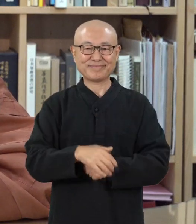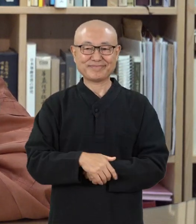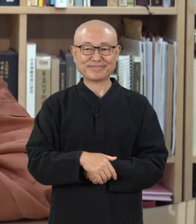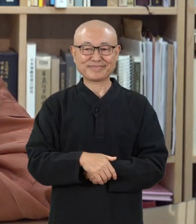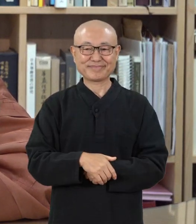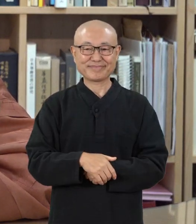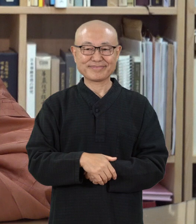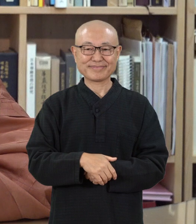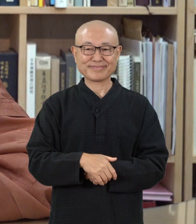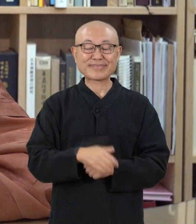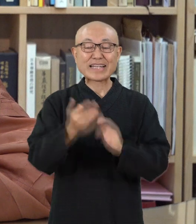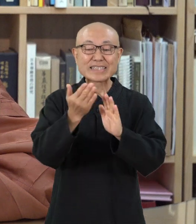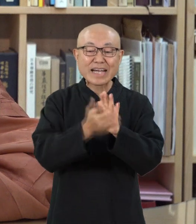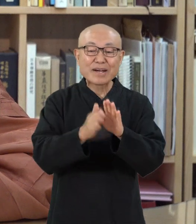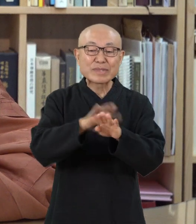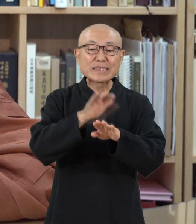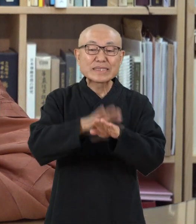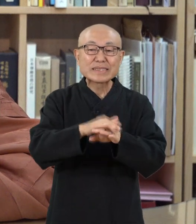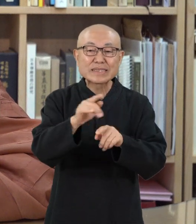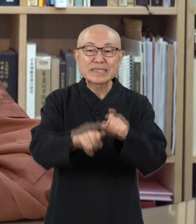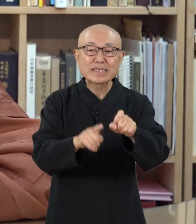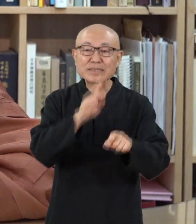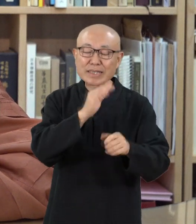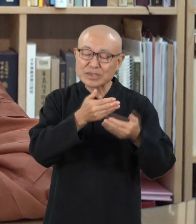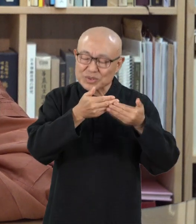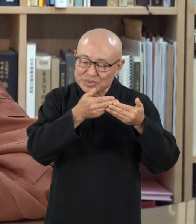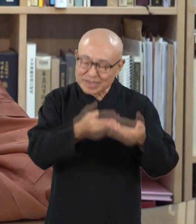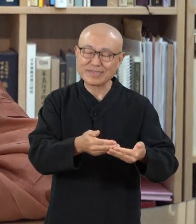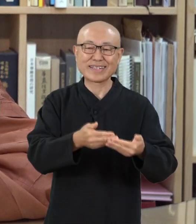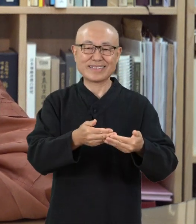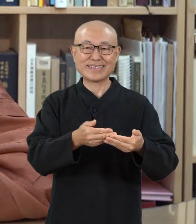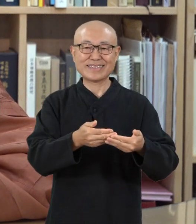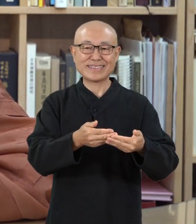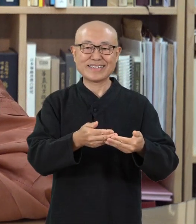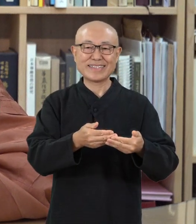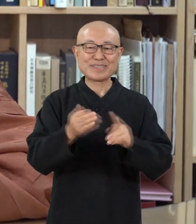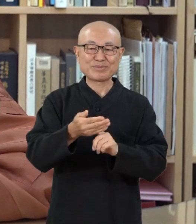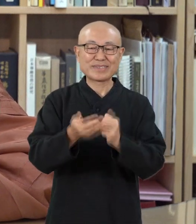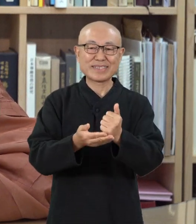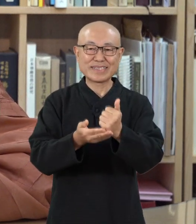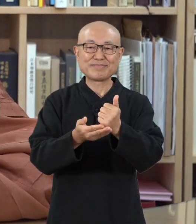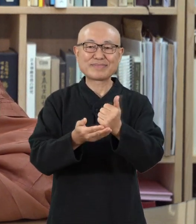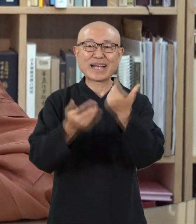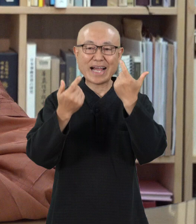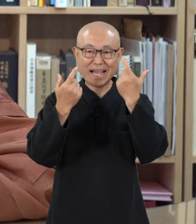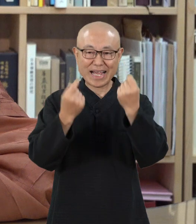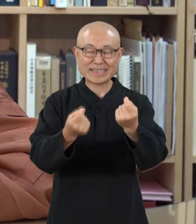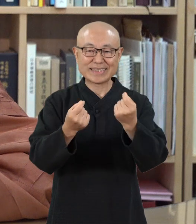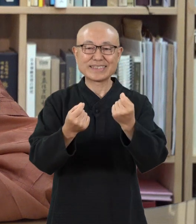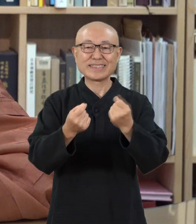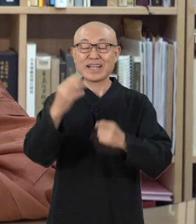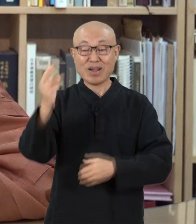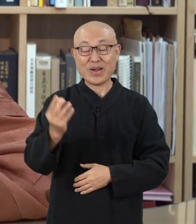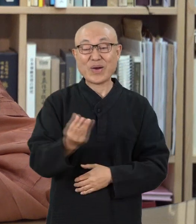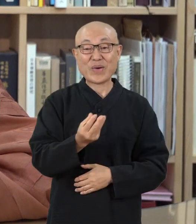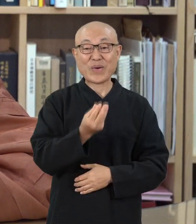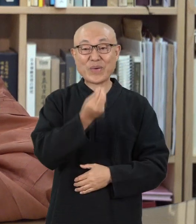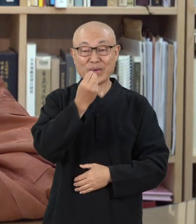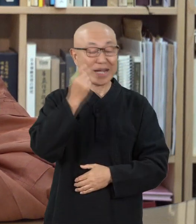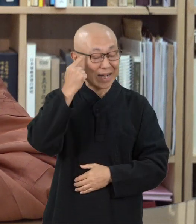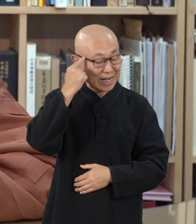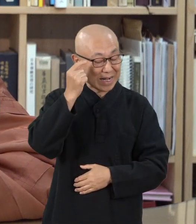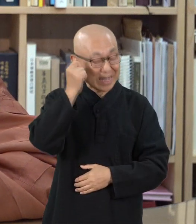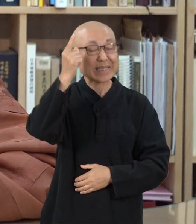거기서도 자비의 실천이 참 중요하구나. 부처님과 같이 그런 거룩한